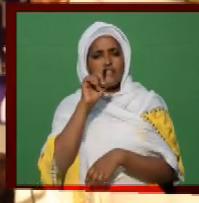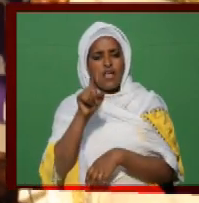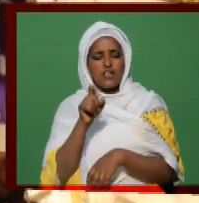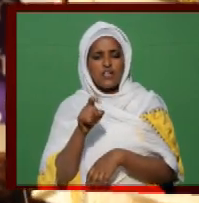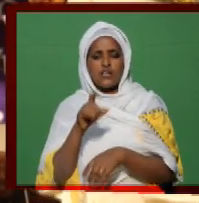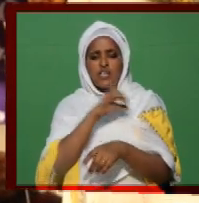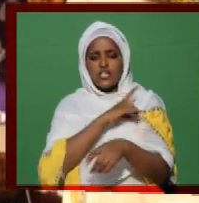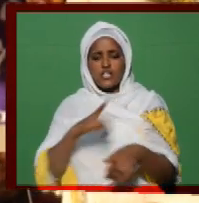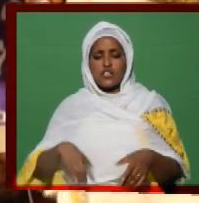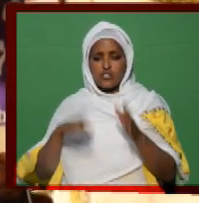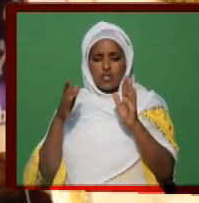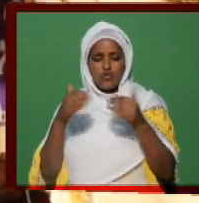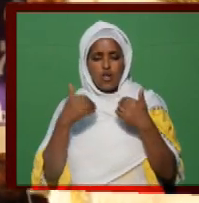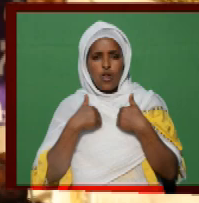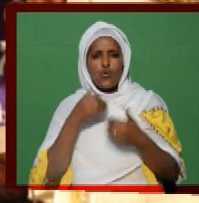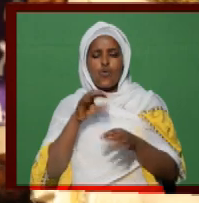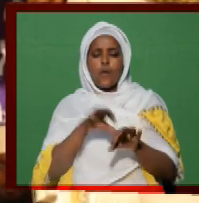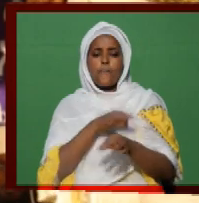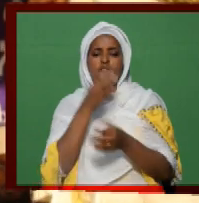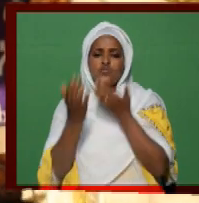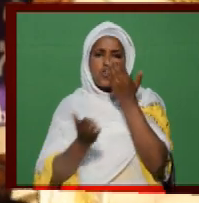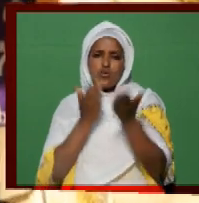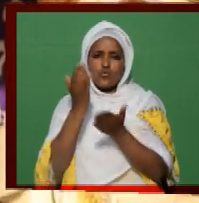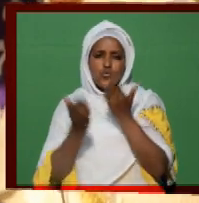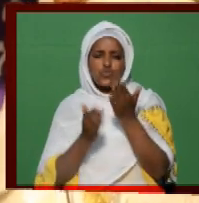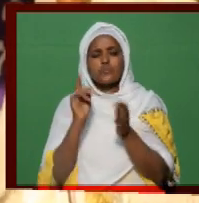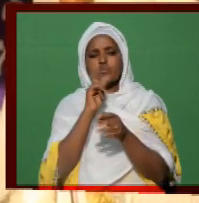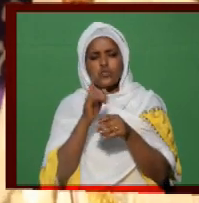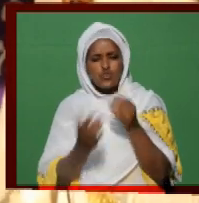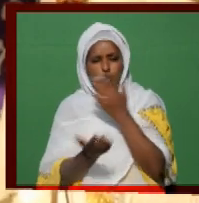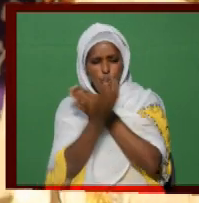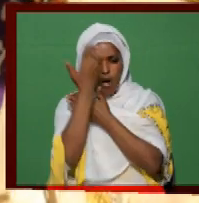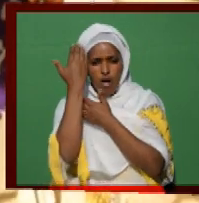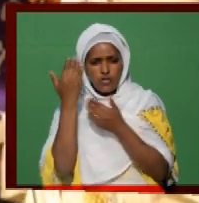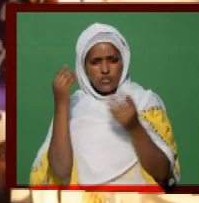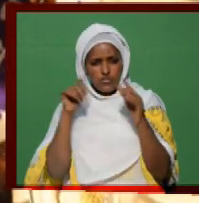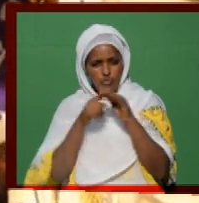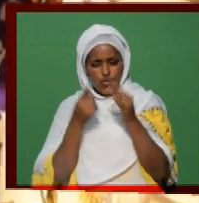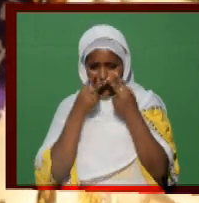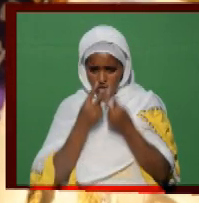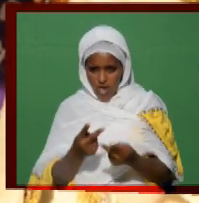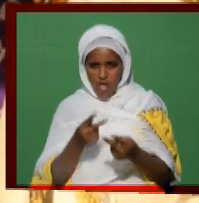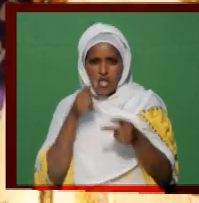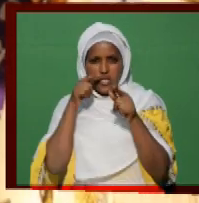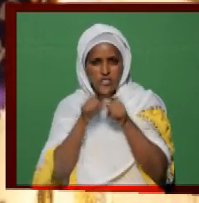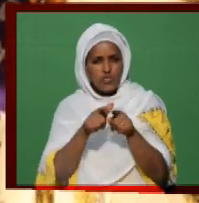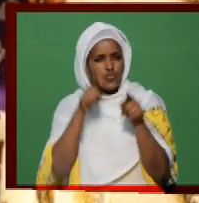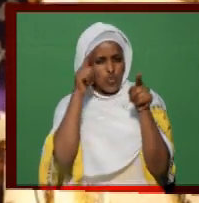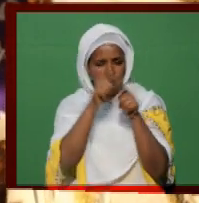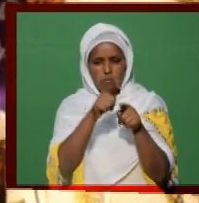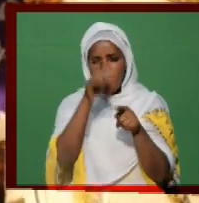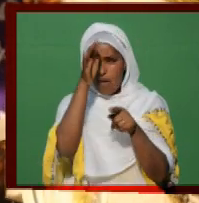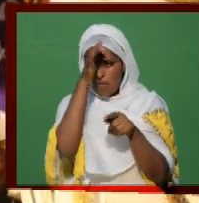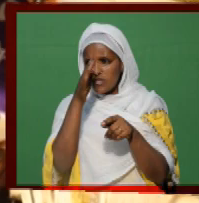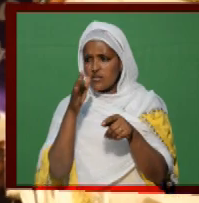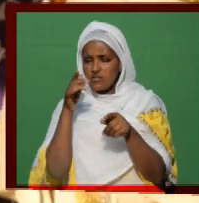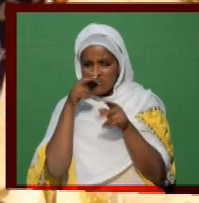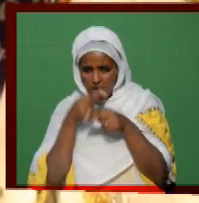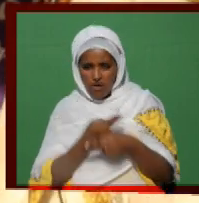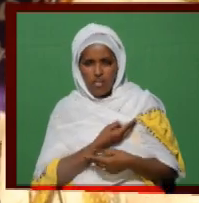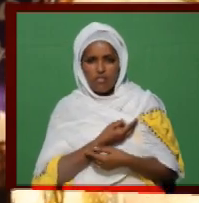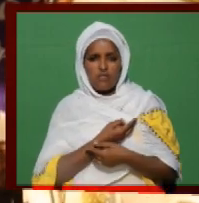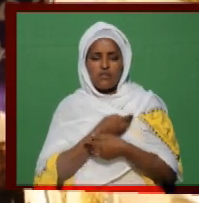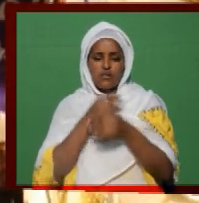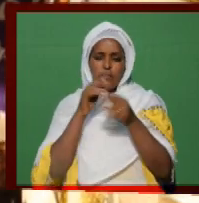ምንድነው፣ ምእመናኑ ያለው መንፈሳዊ አገልግሎት ምንድነው? ከጠዋት ጀምሮ ስናይ እህቶችም ወንድሞችም አባቶችም